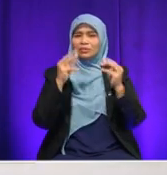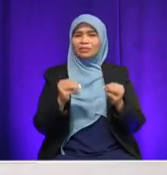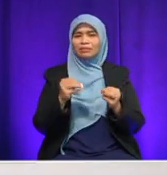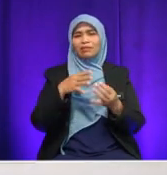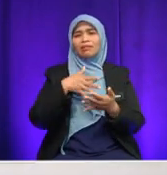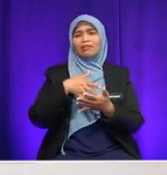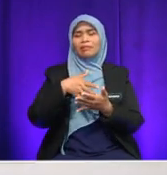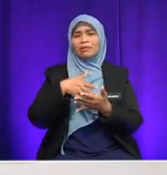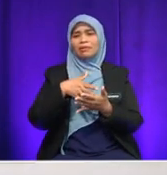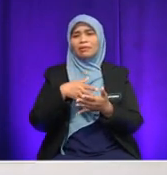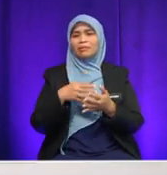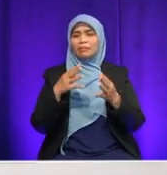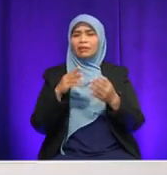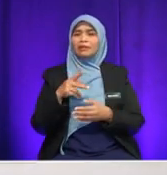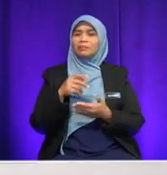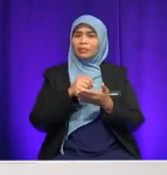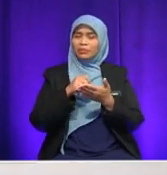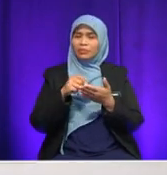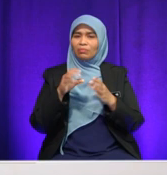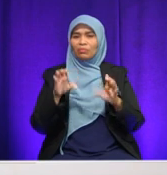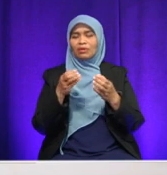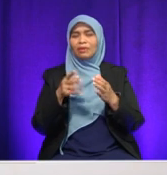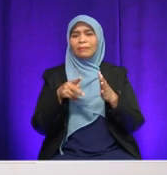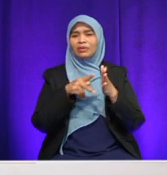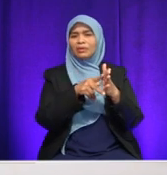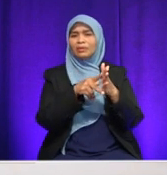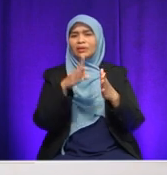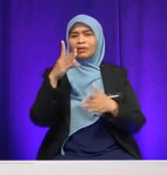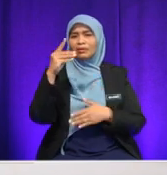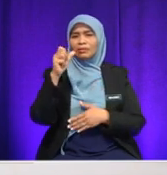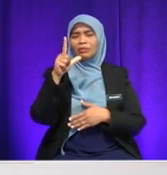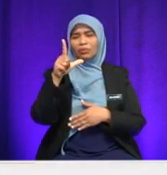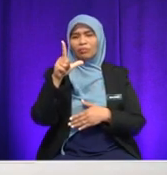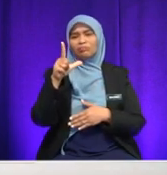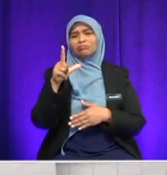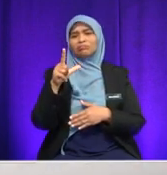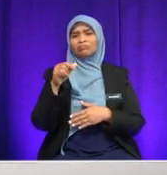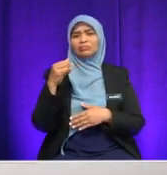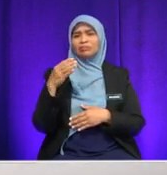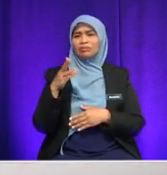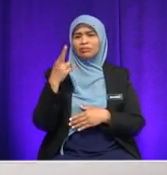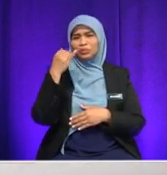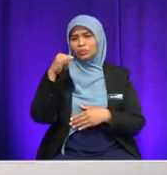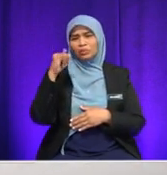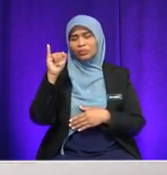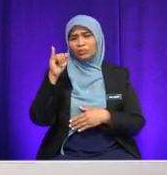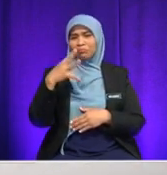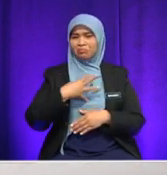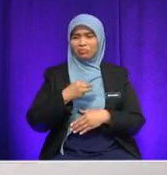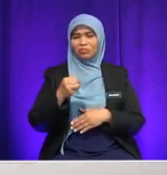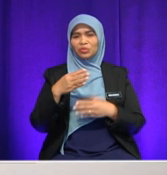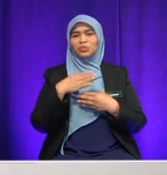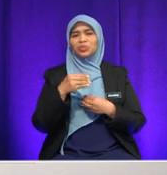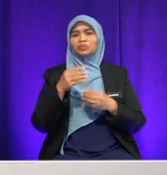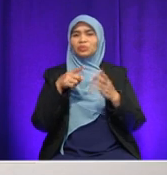pengarang membuat analogi penampilan Dol tu yang menjadi gilaan jutaan peminat, ya, kerana dia menampilkan